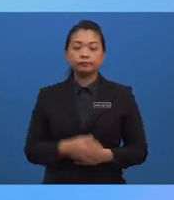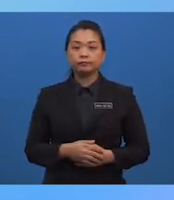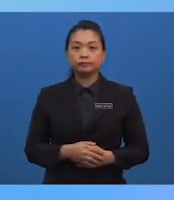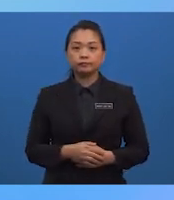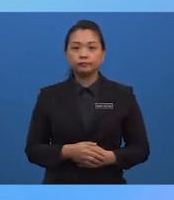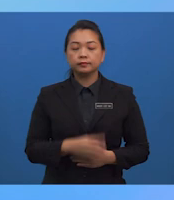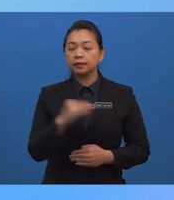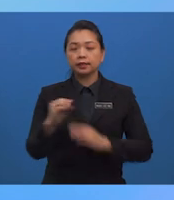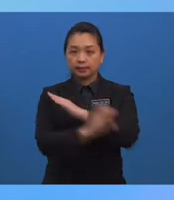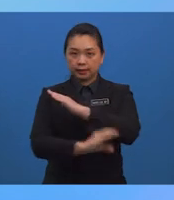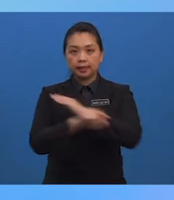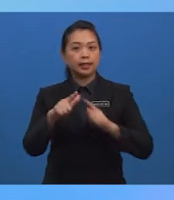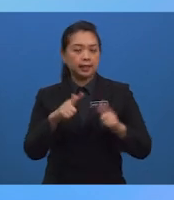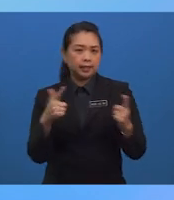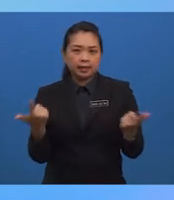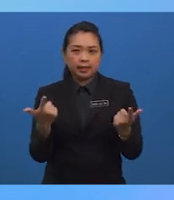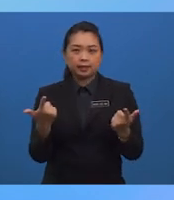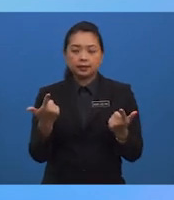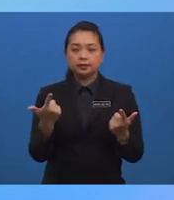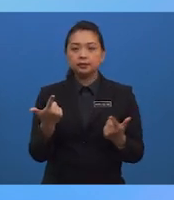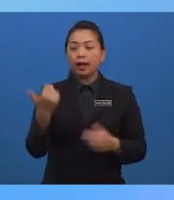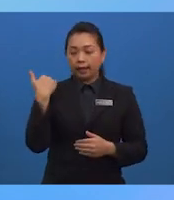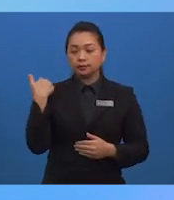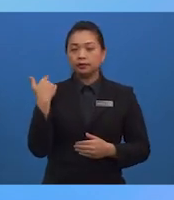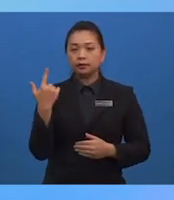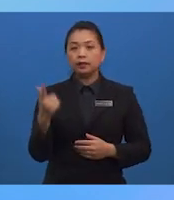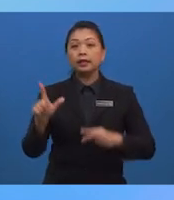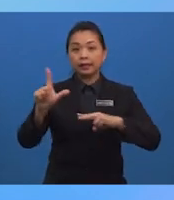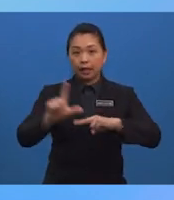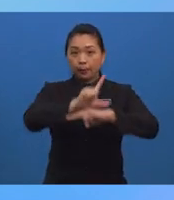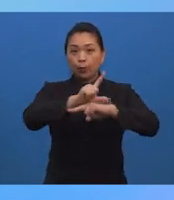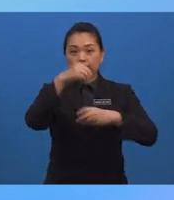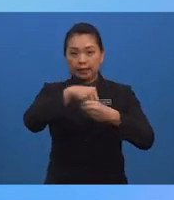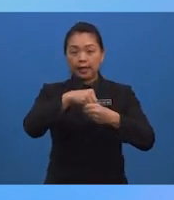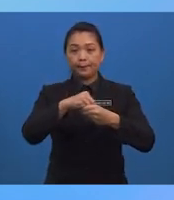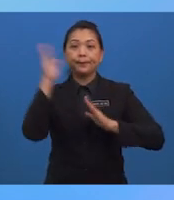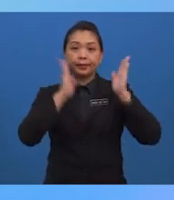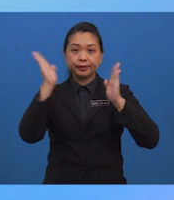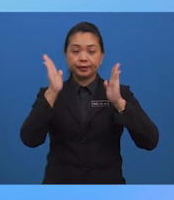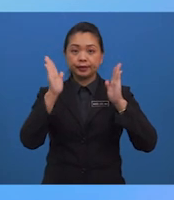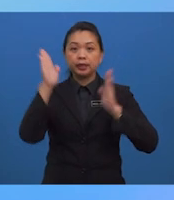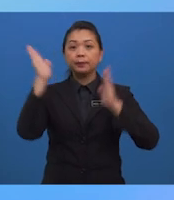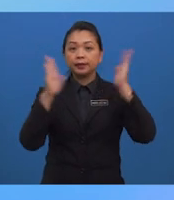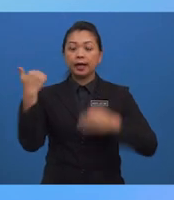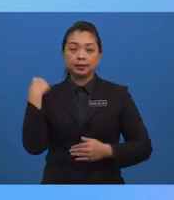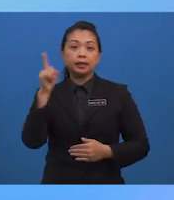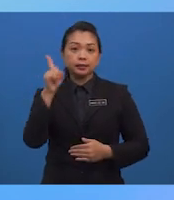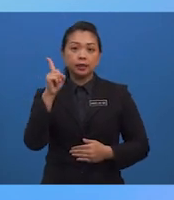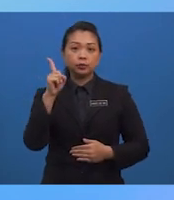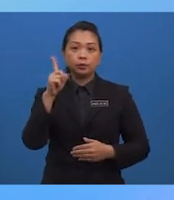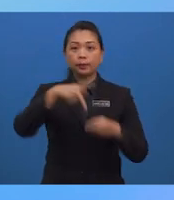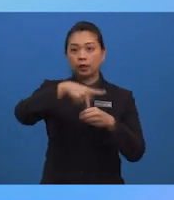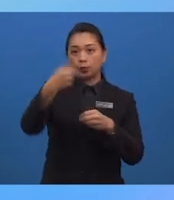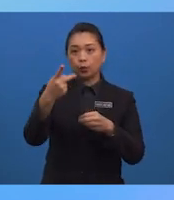dan negara-negara lain yang turut melabur di negara Malaysia. Sebagai contoh, Malaysia merupakan salah sebuah pengeluar